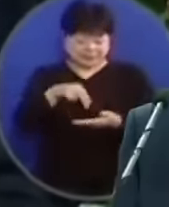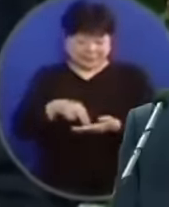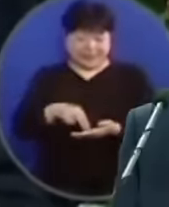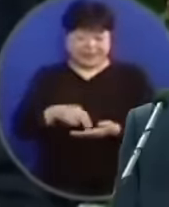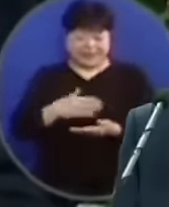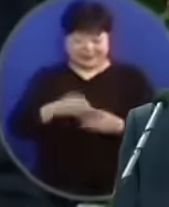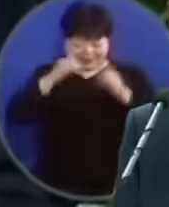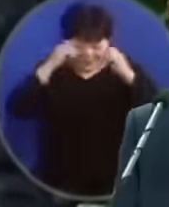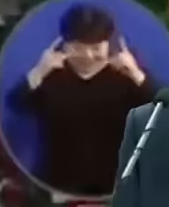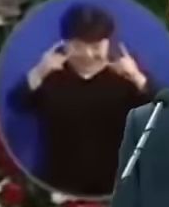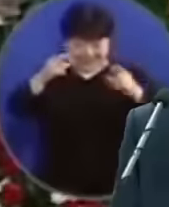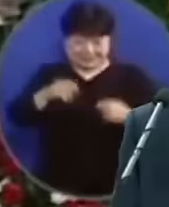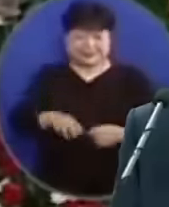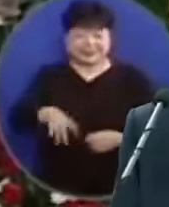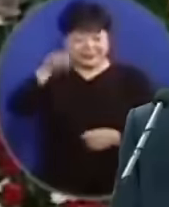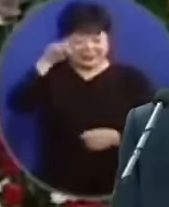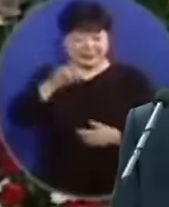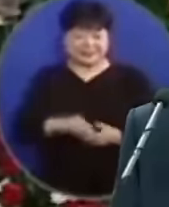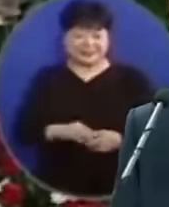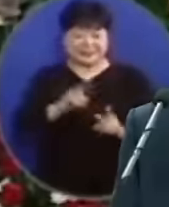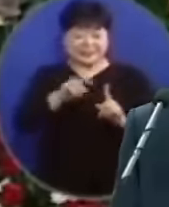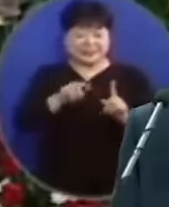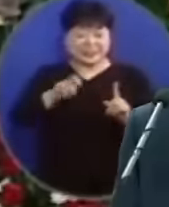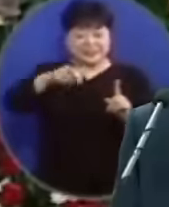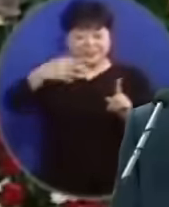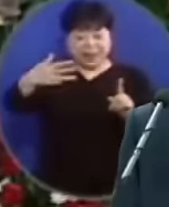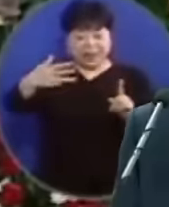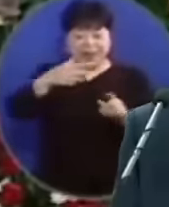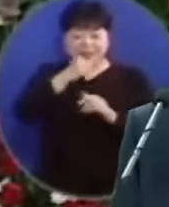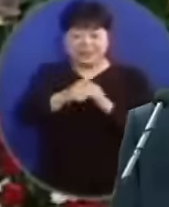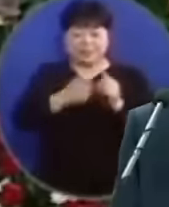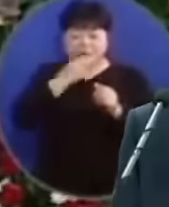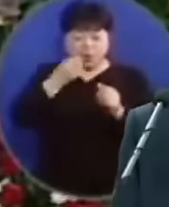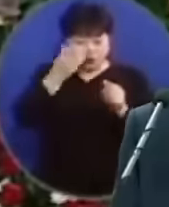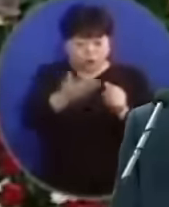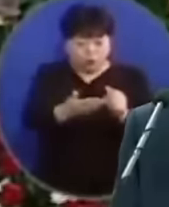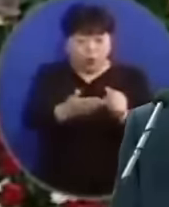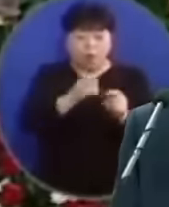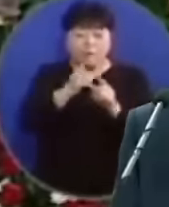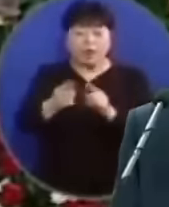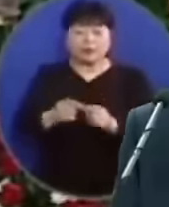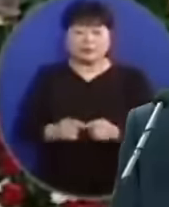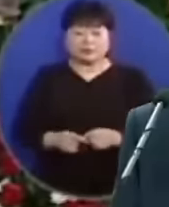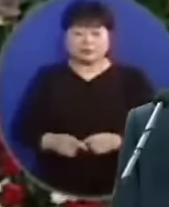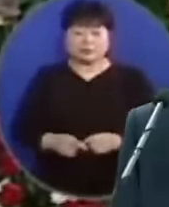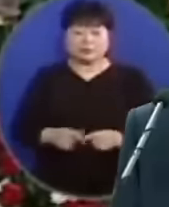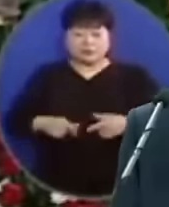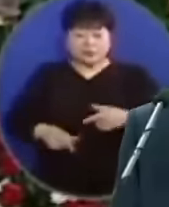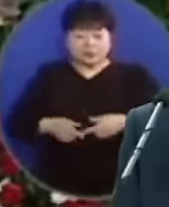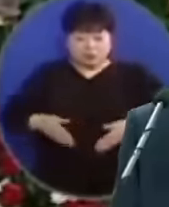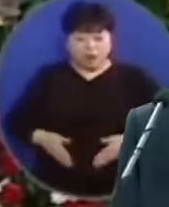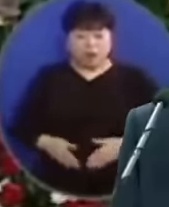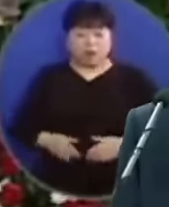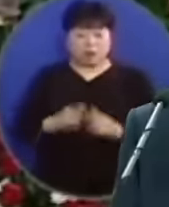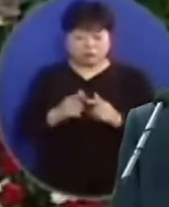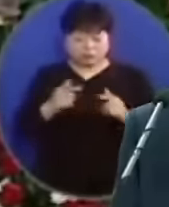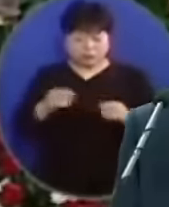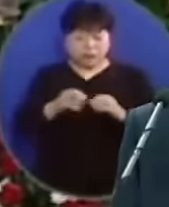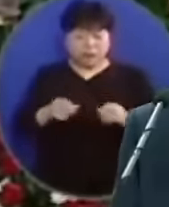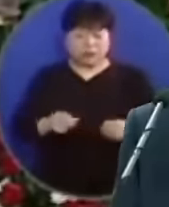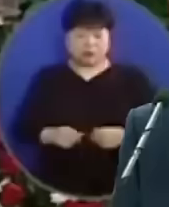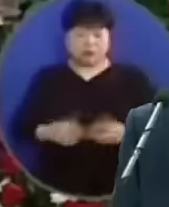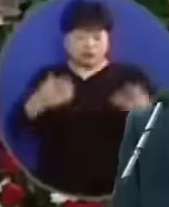것입니다. 창세기 1장 28절에 하나님이 그들에게 복을 주시며 하나님이 그들에게 이르시되 생육하고 번성하여 땅에 충만하라